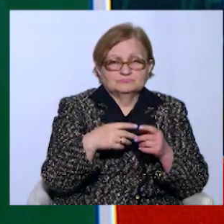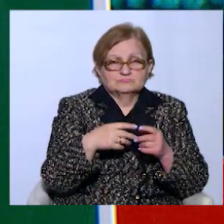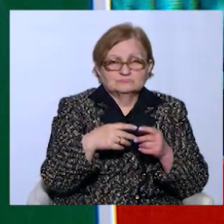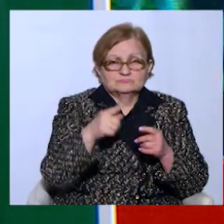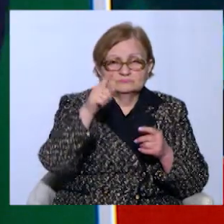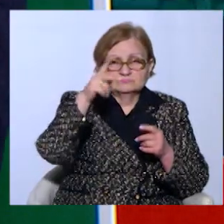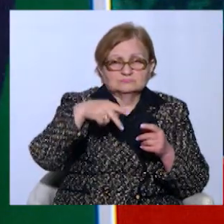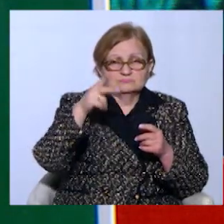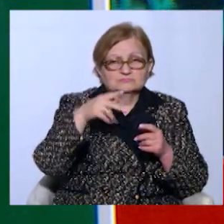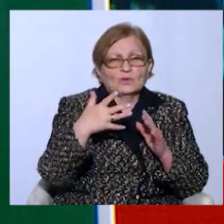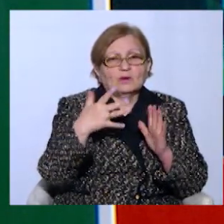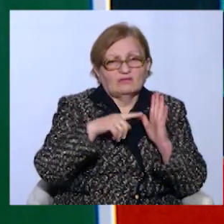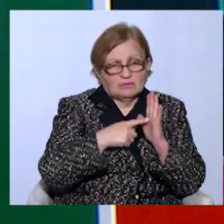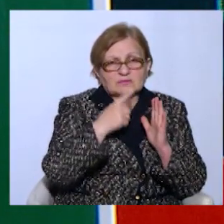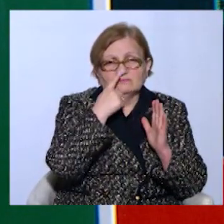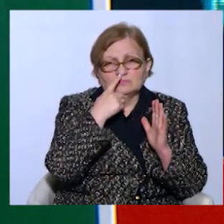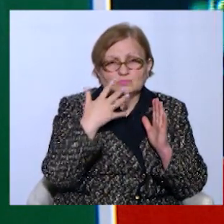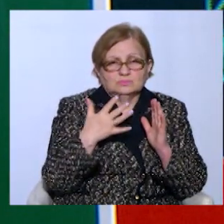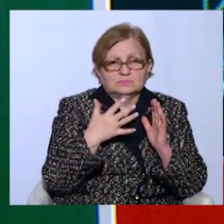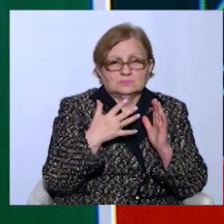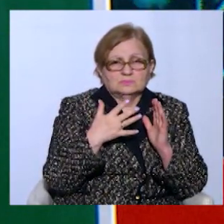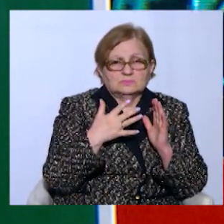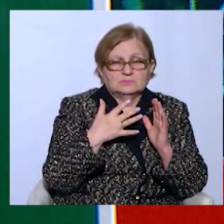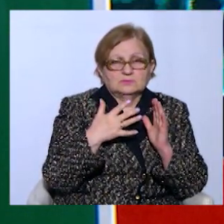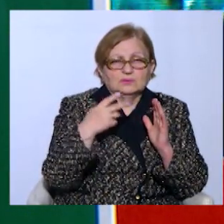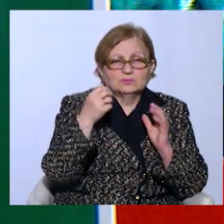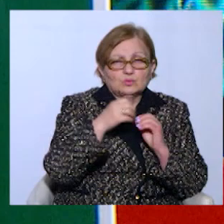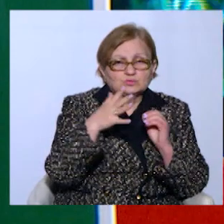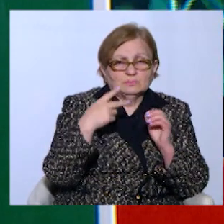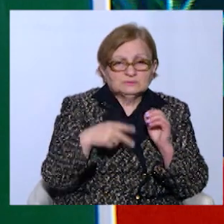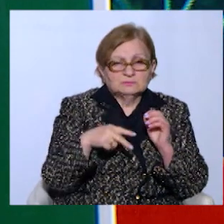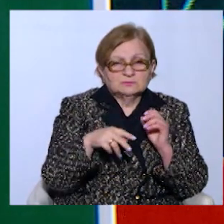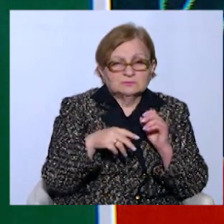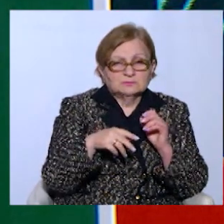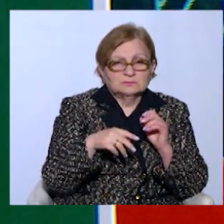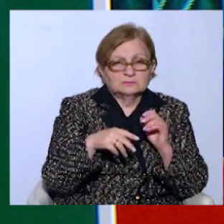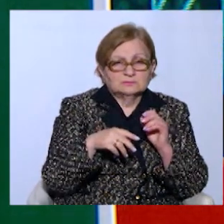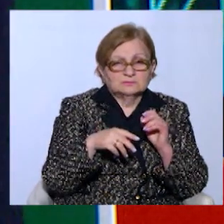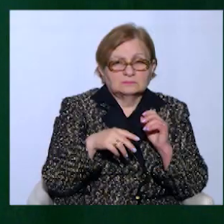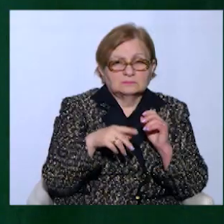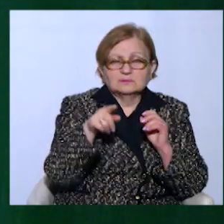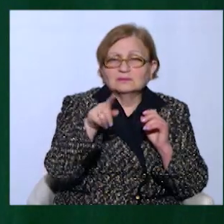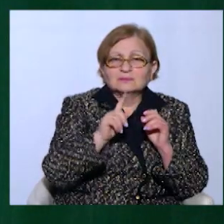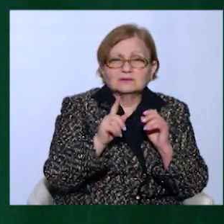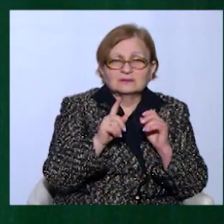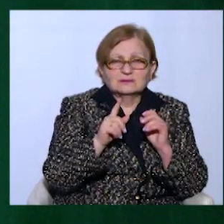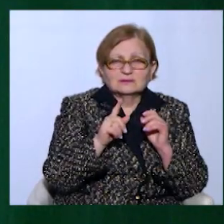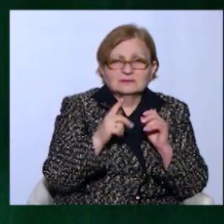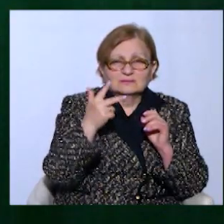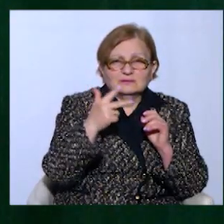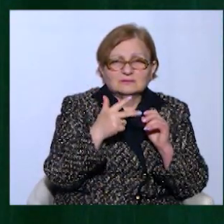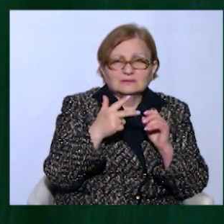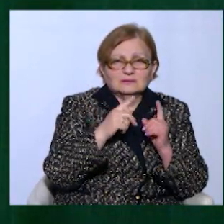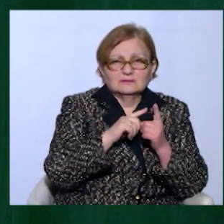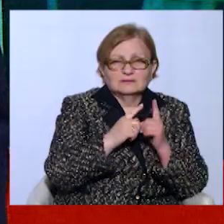რიცხვის დამნიშვნელს გავამრავლებ 5-ზე და იქნება 15/5. აქ რაზე გავამრავლებ? ამ წილადს